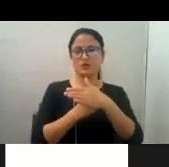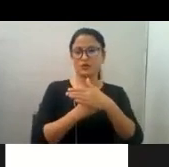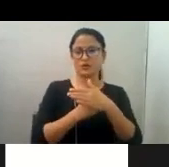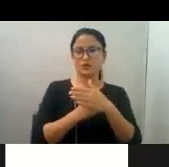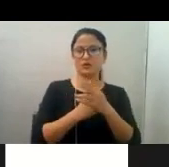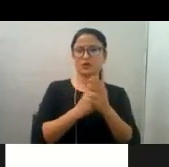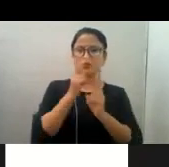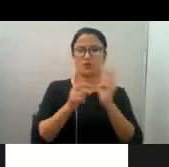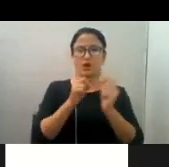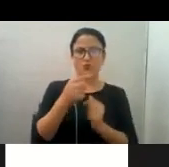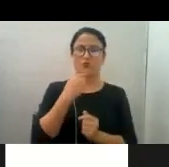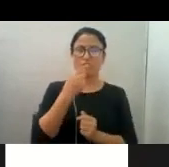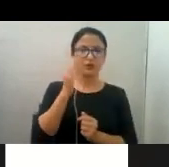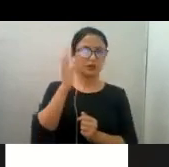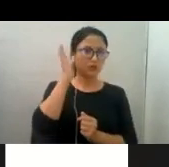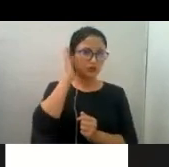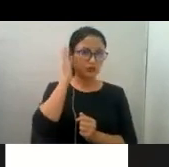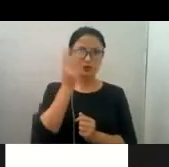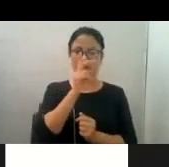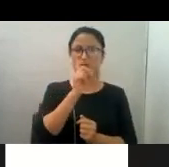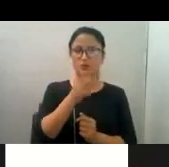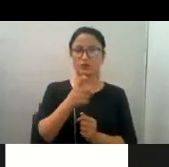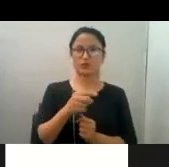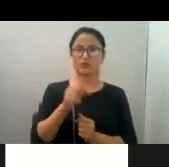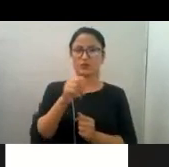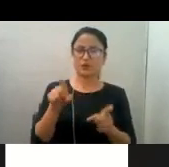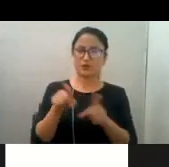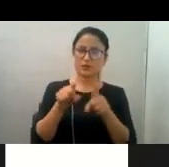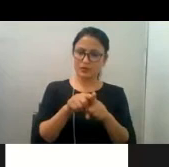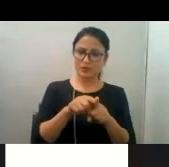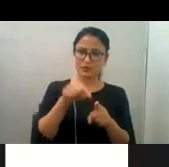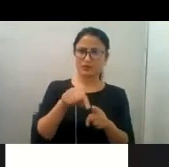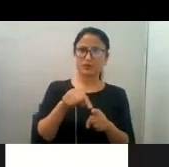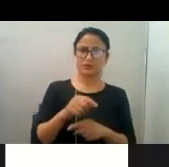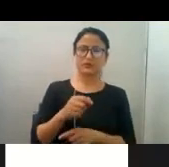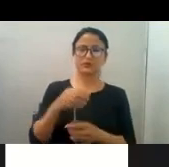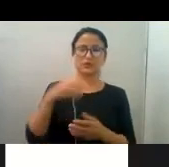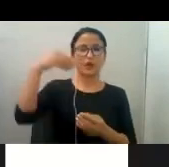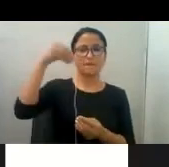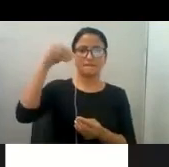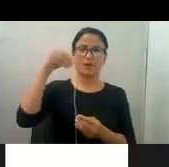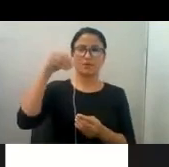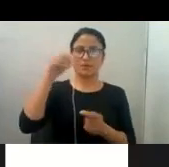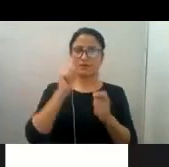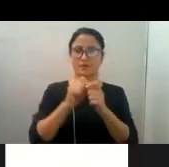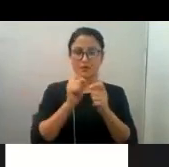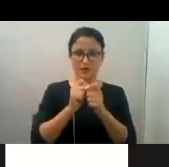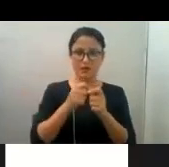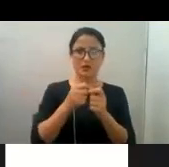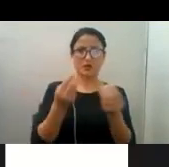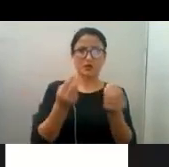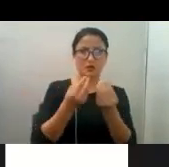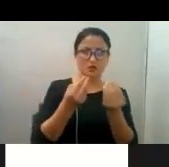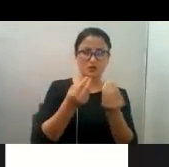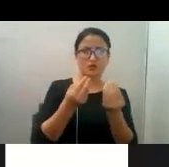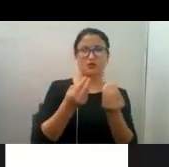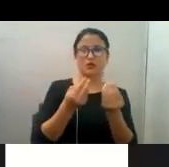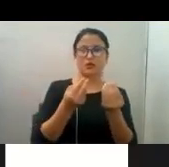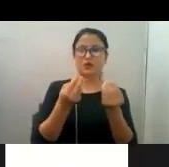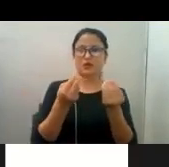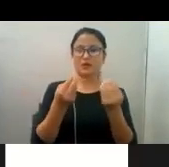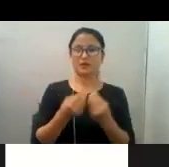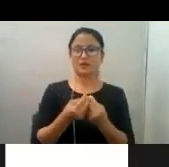सुनिराखेको देखिराखेको कुराहरू पनि हो. तर पनि यसलाई चाहिँ एउटा एभिडेन्स नै जेनेरेट गरेर यसलाई चाहिँ अलिकति